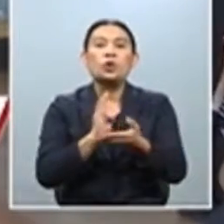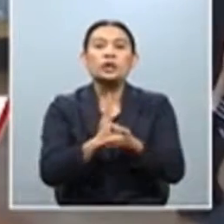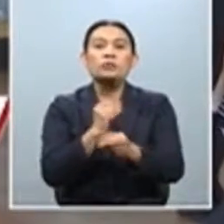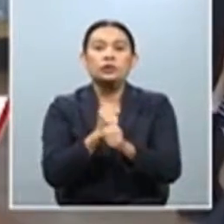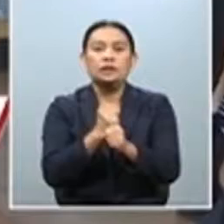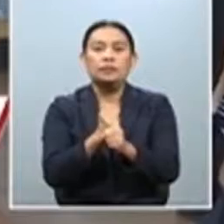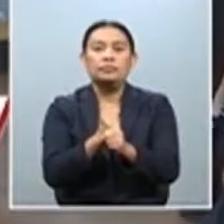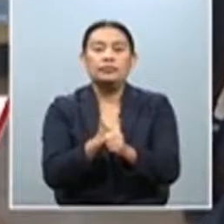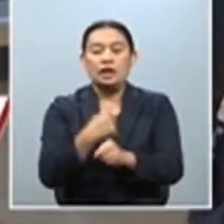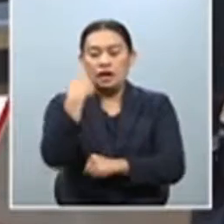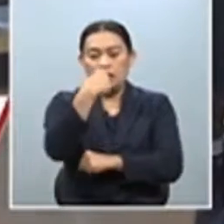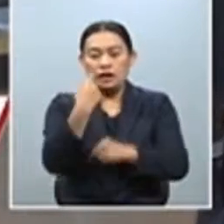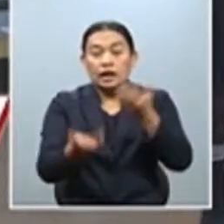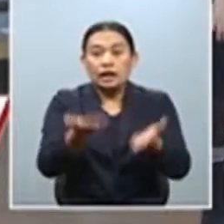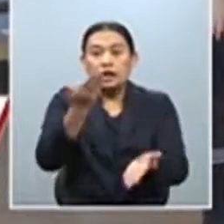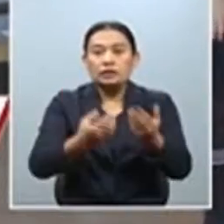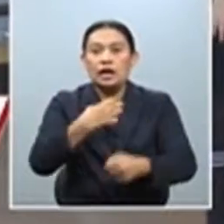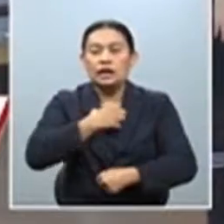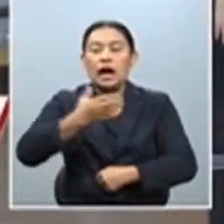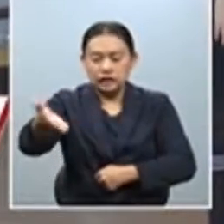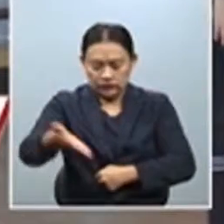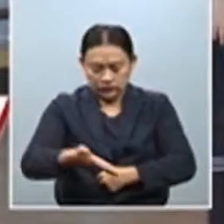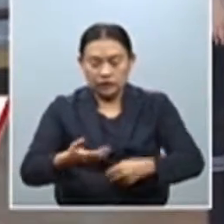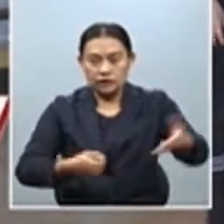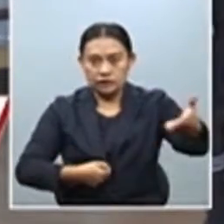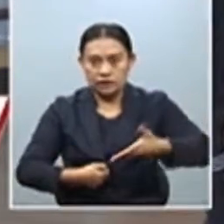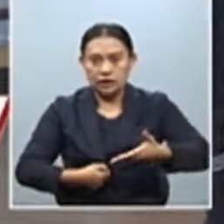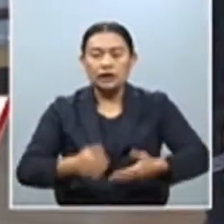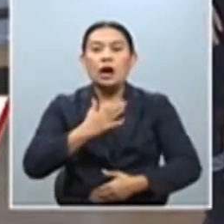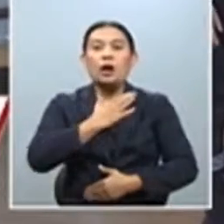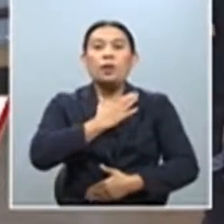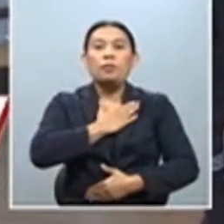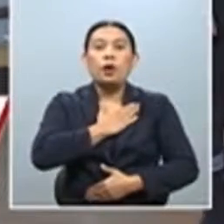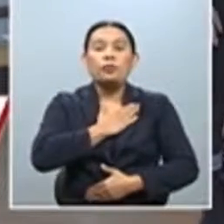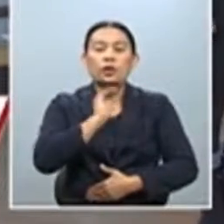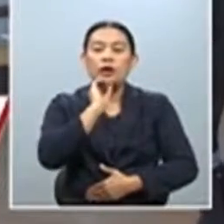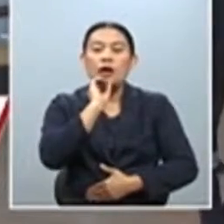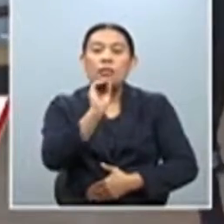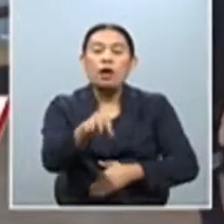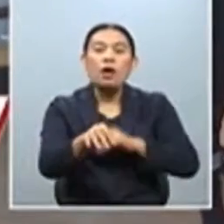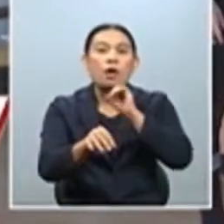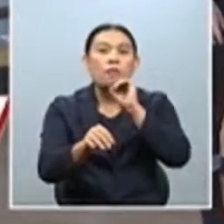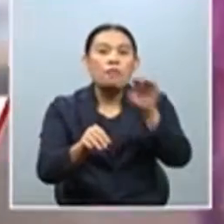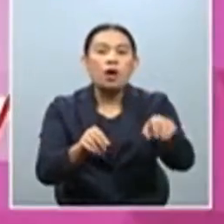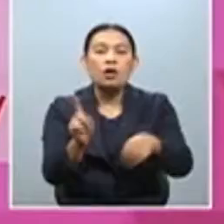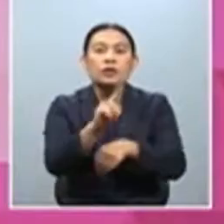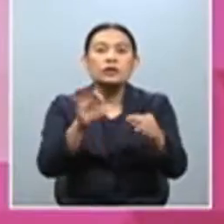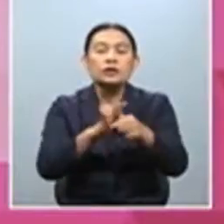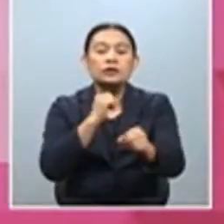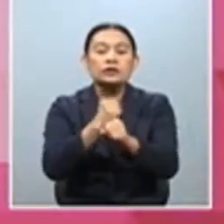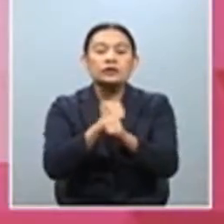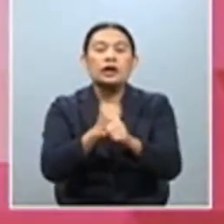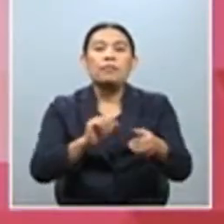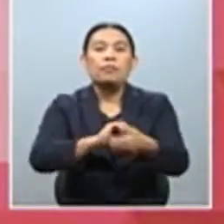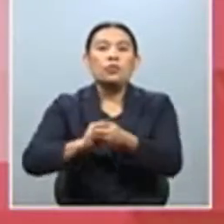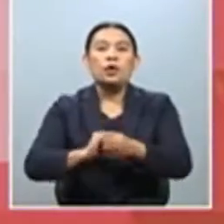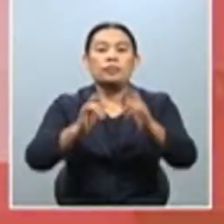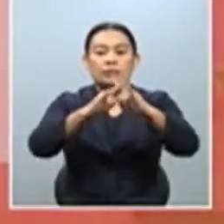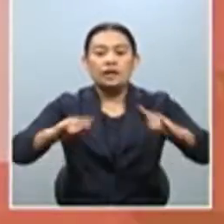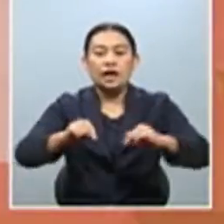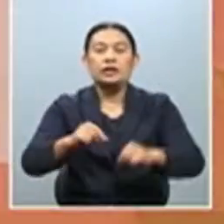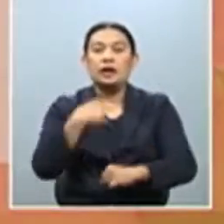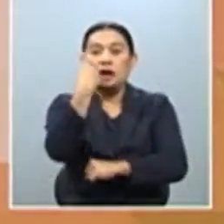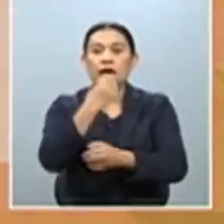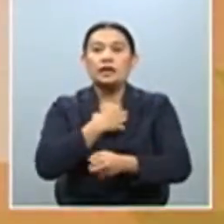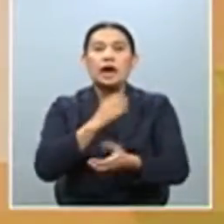ครอยากทำบุญก็เชิญครับจริงๆแล้วผมก็อาจจะเป็นแค่สายบุญสายหนึ่งอะไรเงี้ยที่ร่วมทำกับศาลานี้อะไรเงี้ยครับ สำหรับคุณผู้ชมที่อยากร่วมท